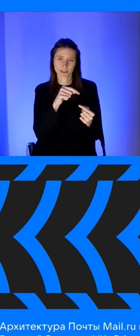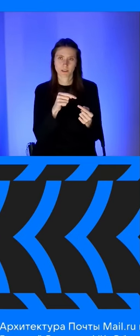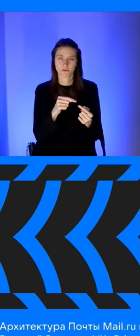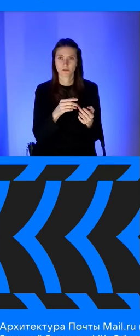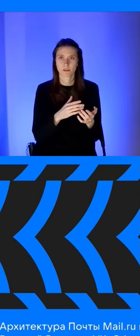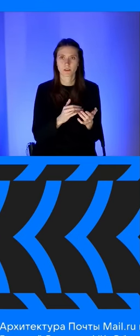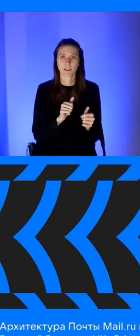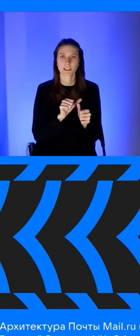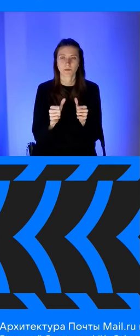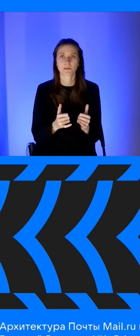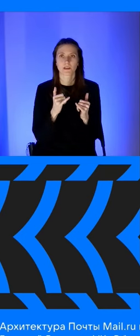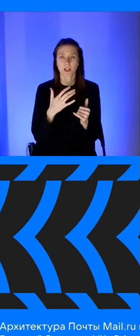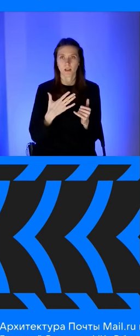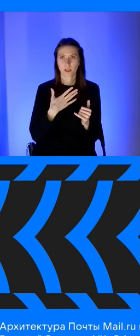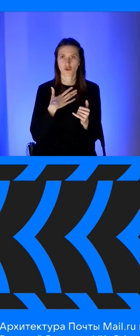под наш характер нагрузки,